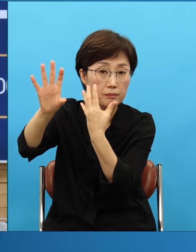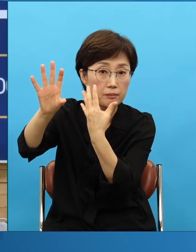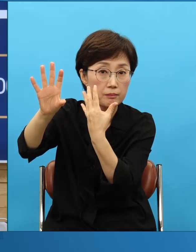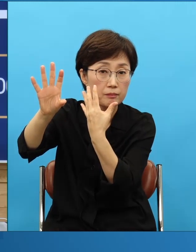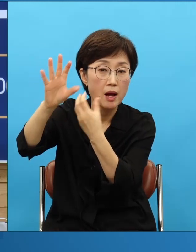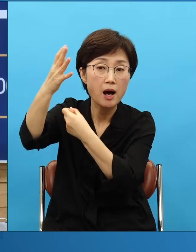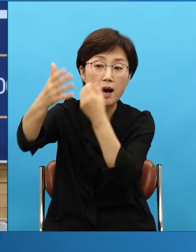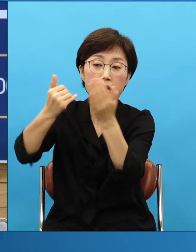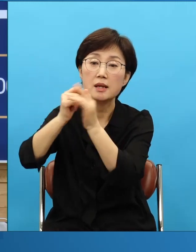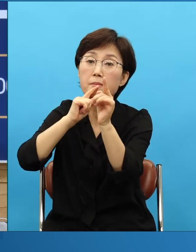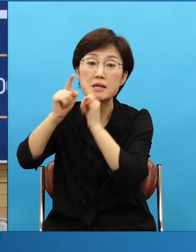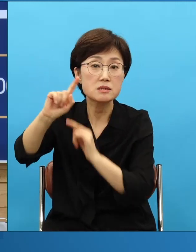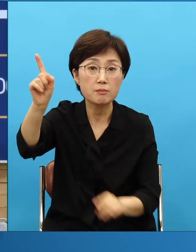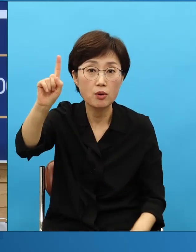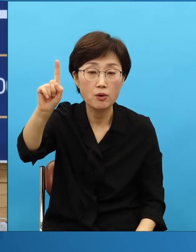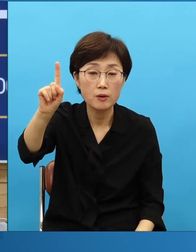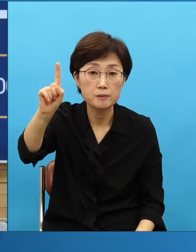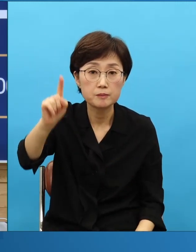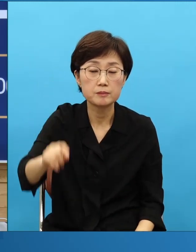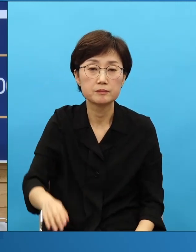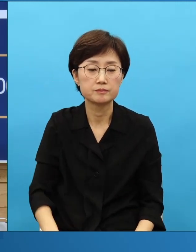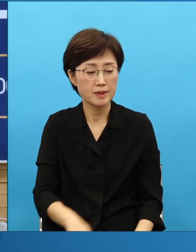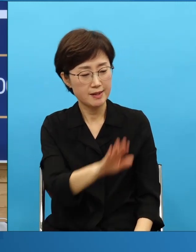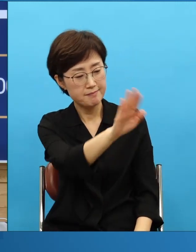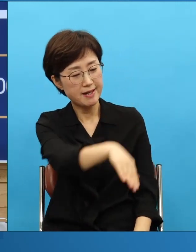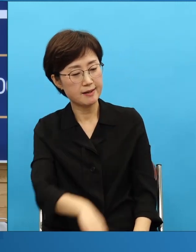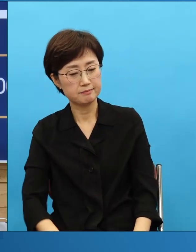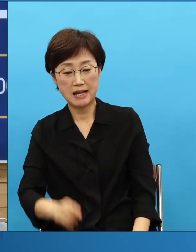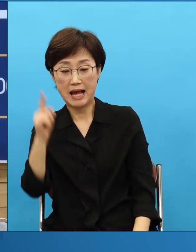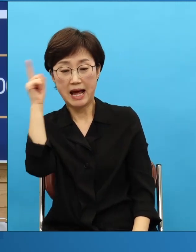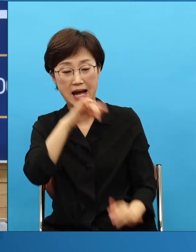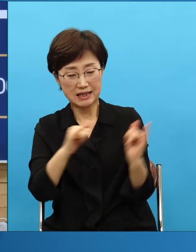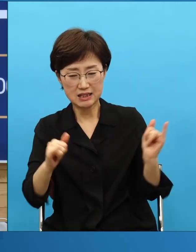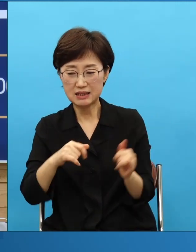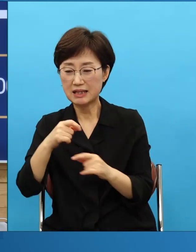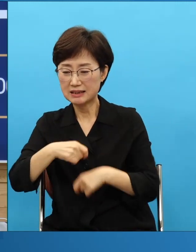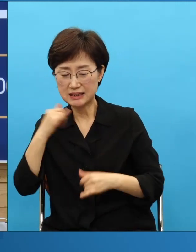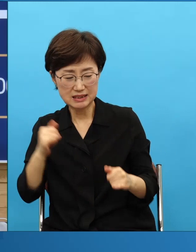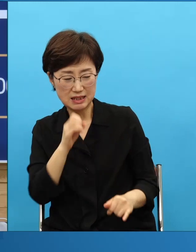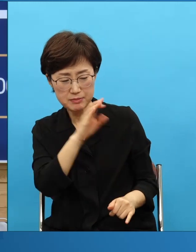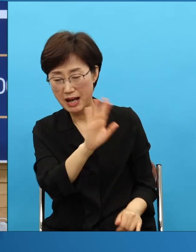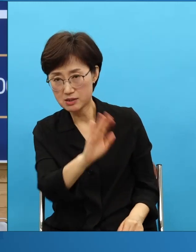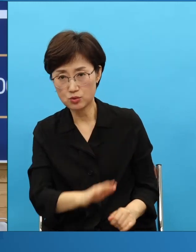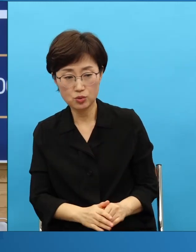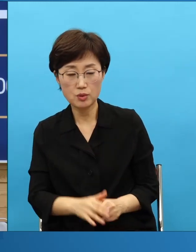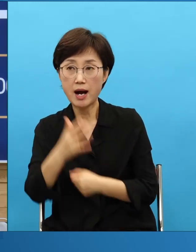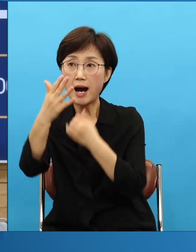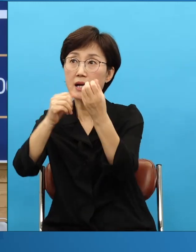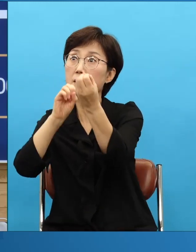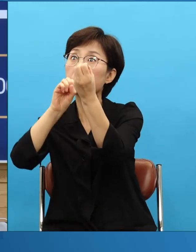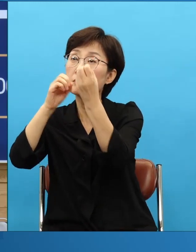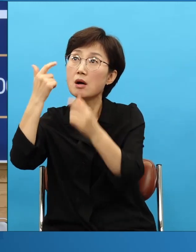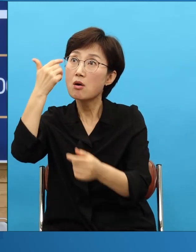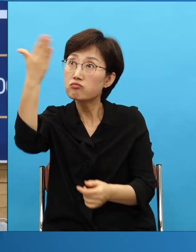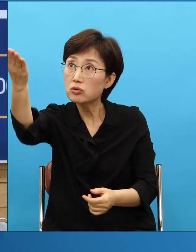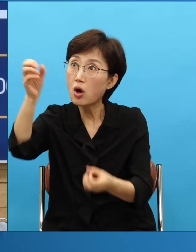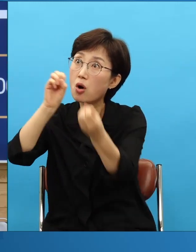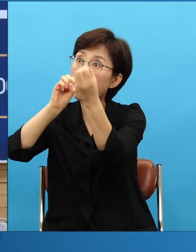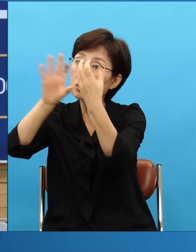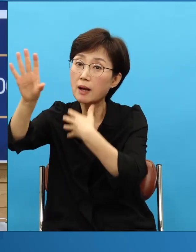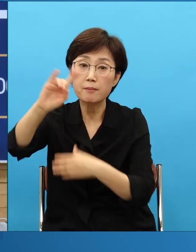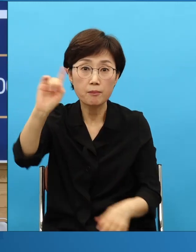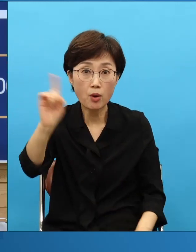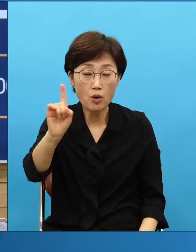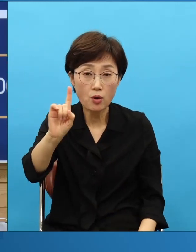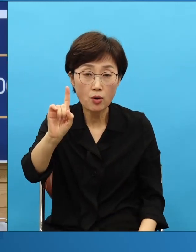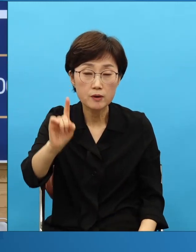이렇게 대답했어요. It was at that time that God answered 야, him. 악인은 어떻다 의인은 이렇게 대답한 게 아니고 아주 중요한 대답을 했어요. He didn't explain about who was wicked and